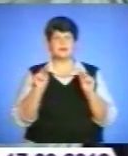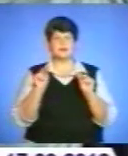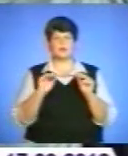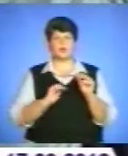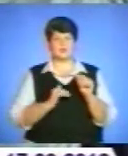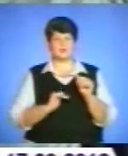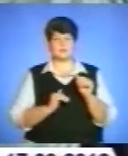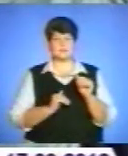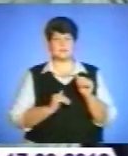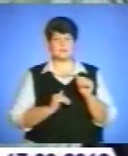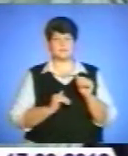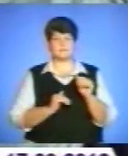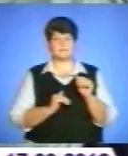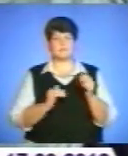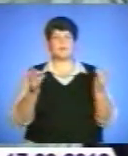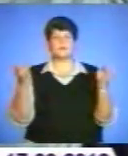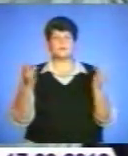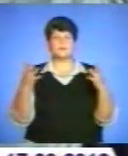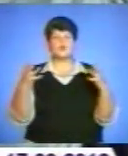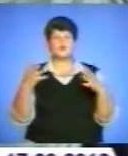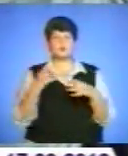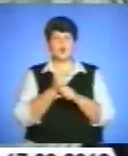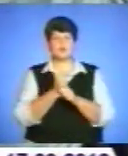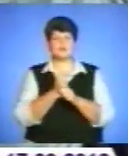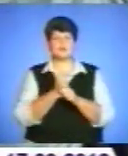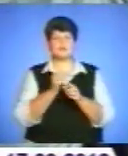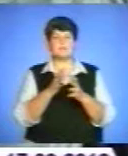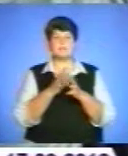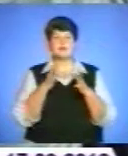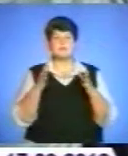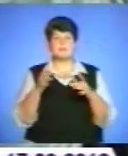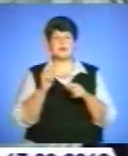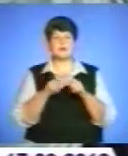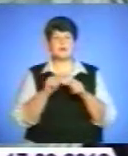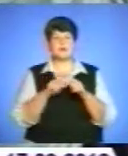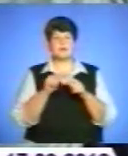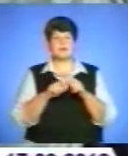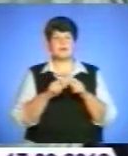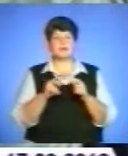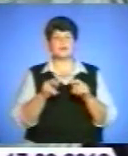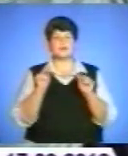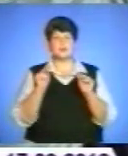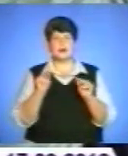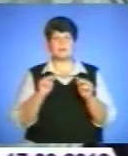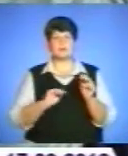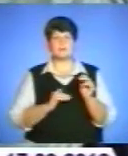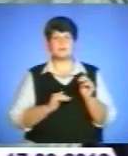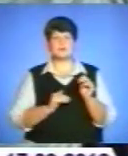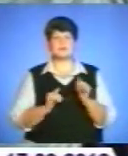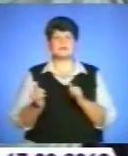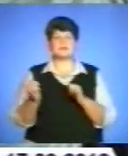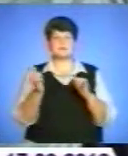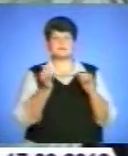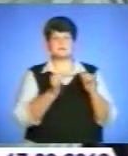бізнесу. Потрібно скоротити максимально кількість перевірок легального бізнесу і